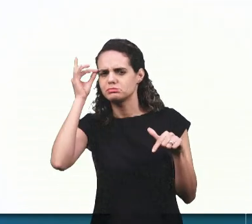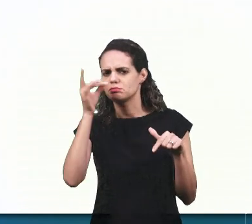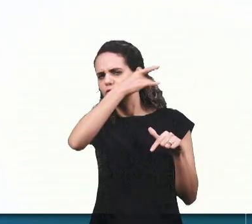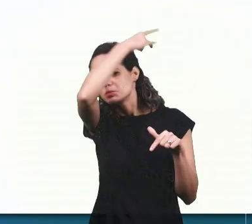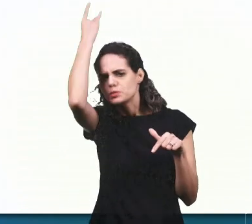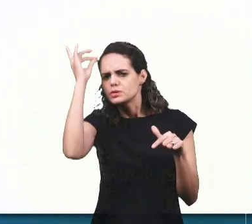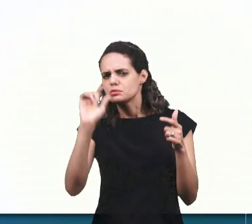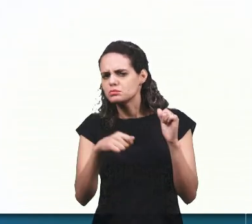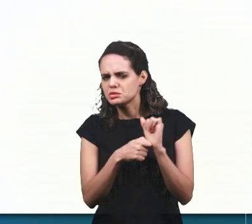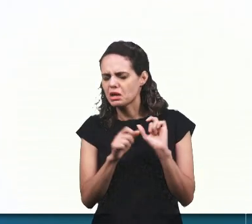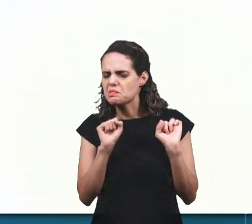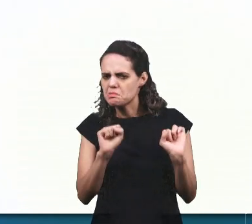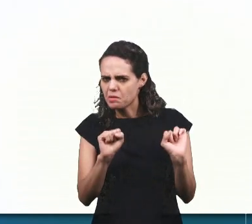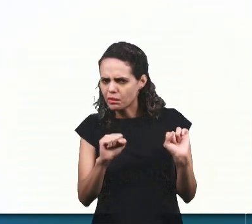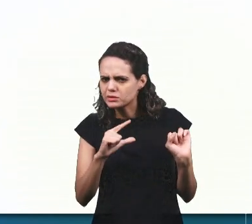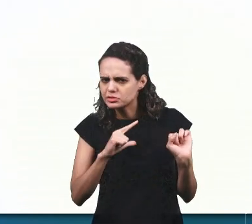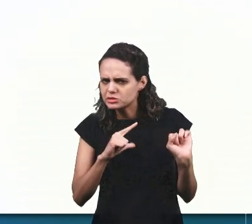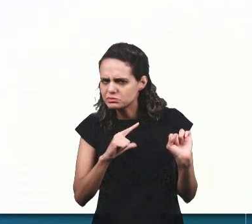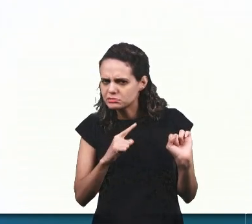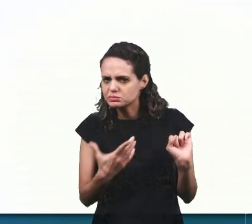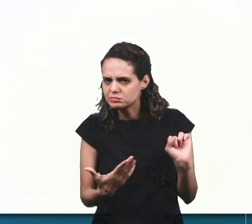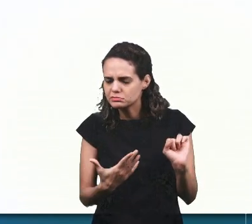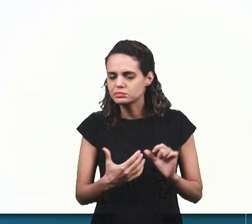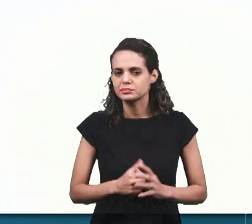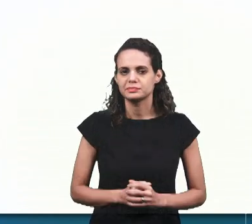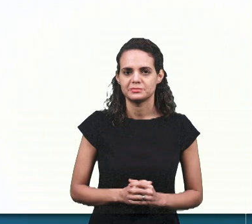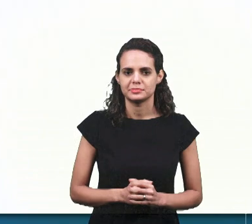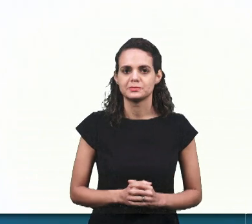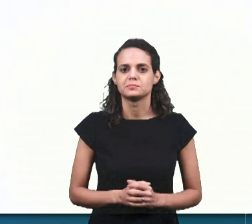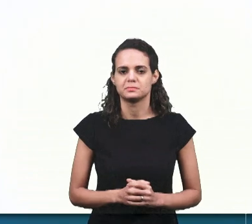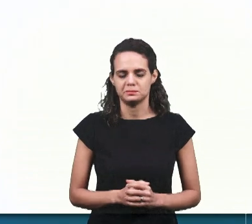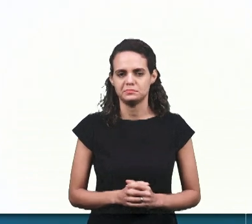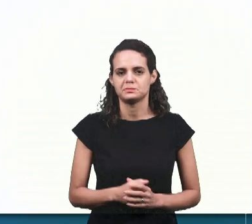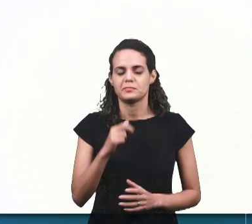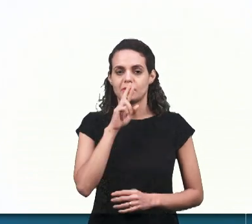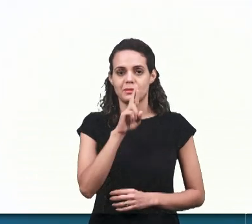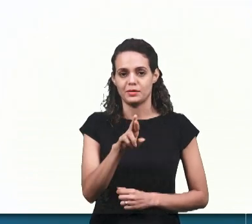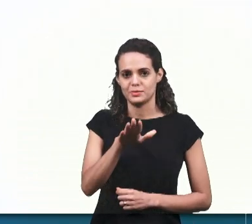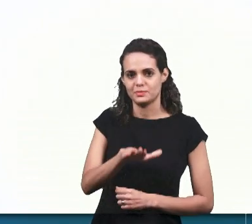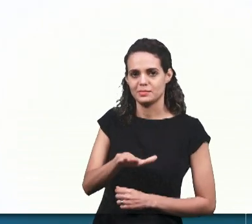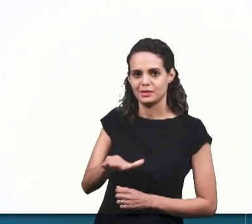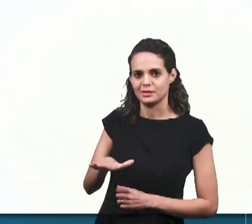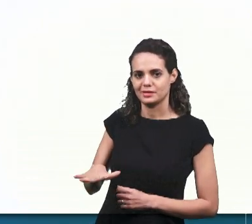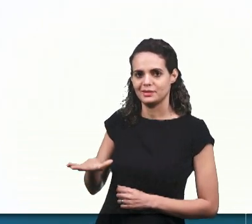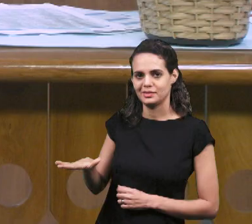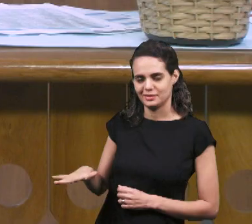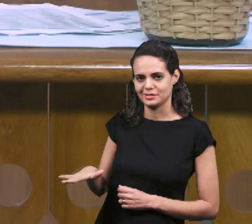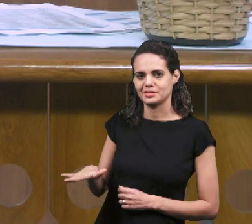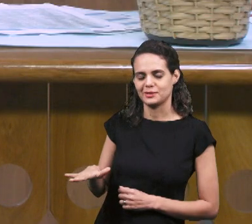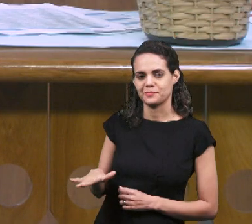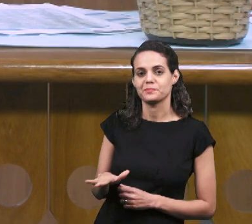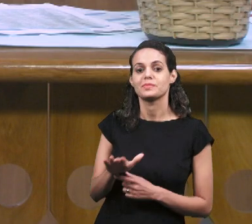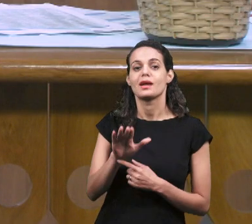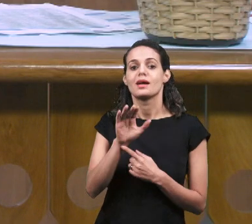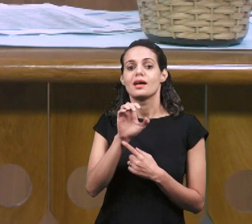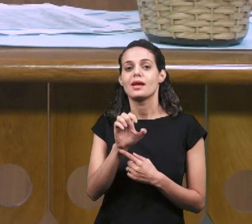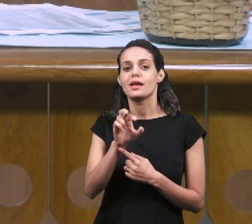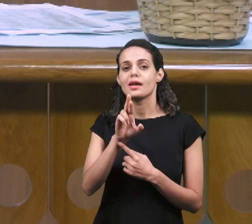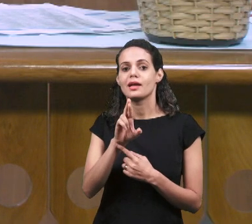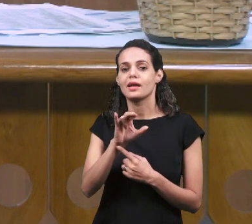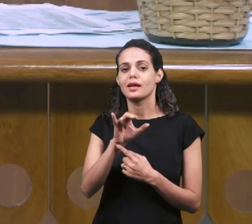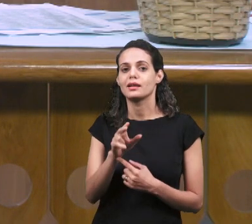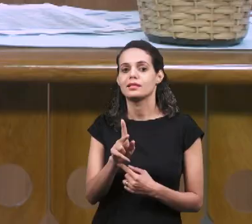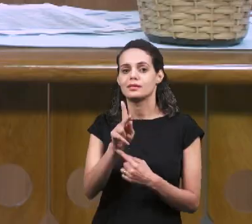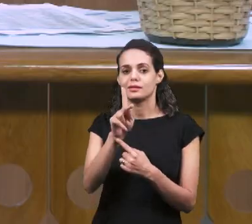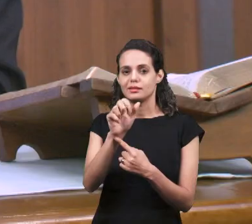ici par un enfant. C'est Erika. Erika, c'est de la classe des enfants, notre église de Barra